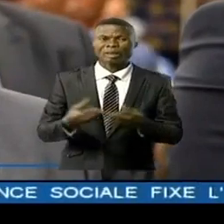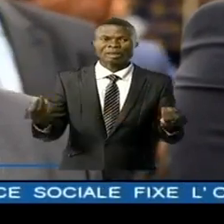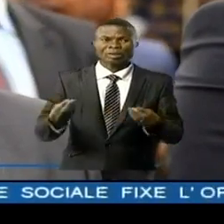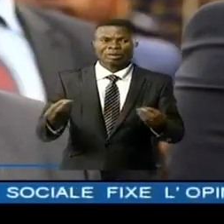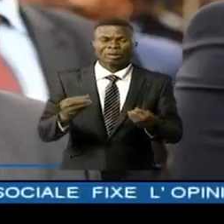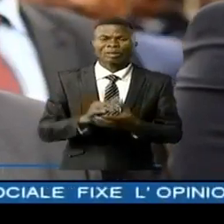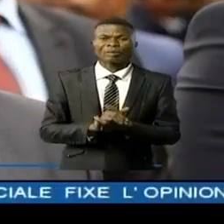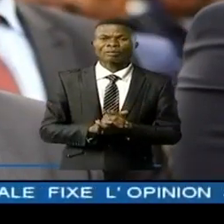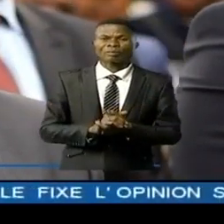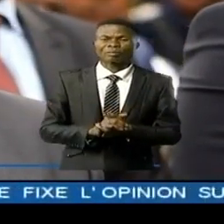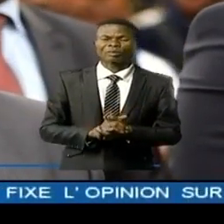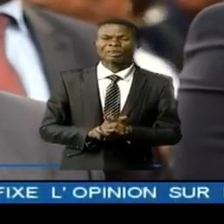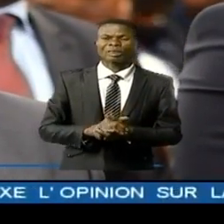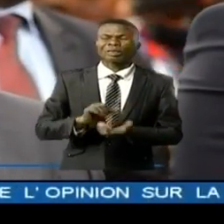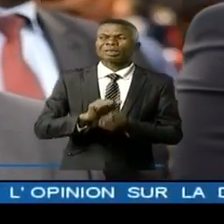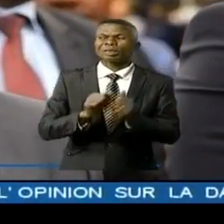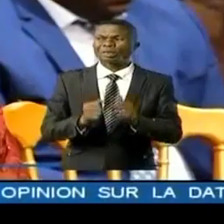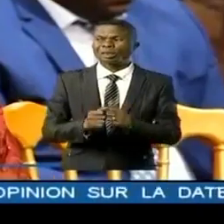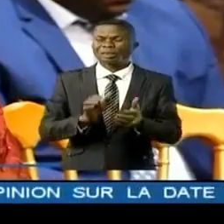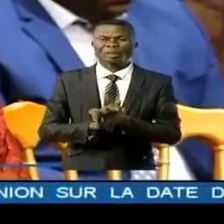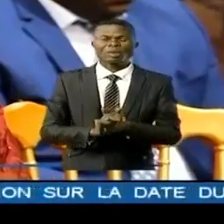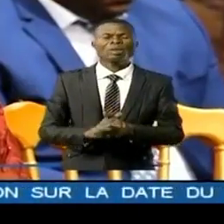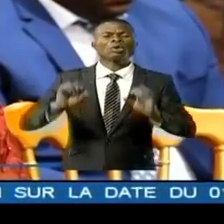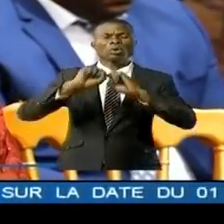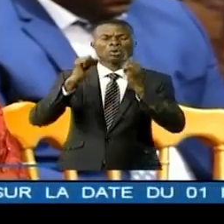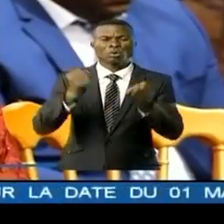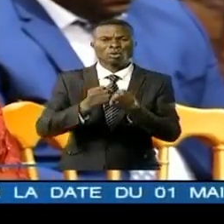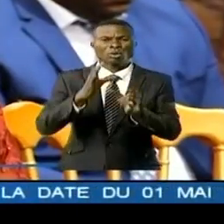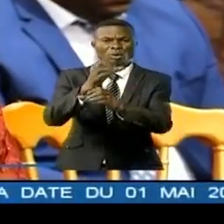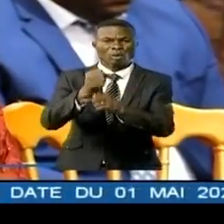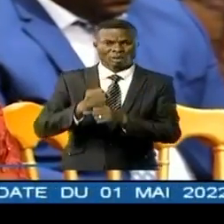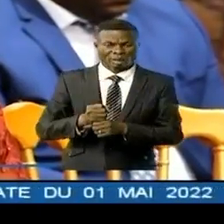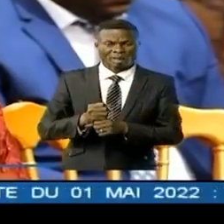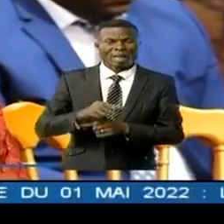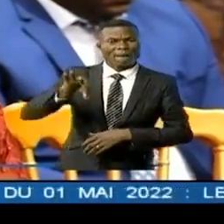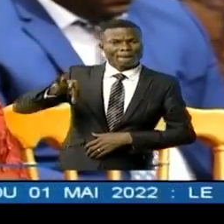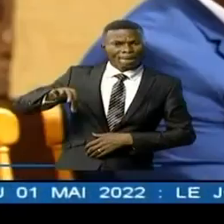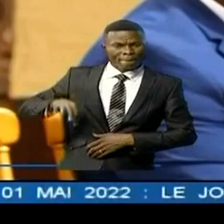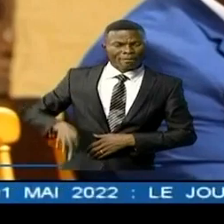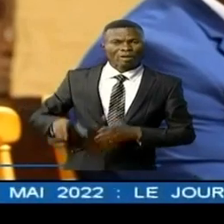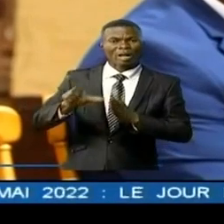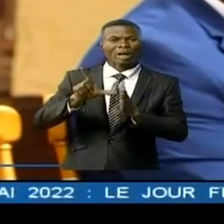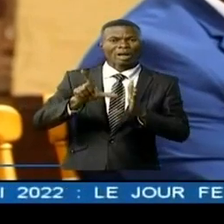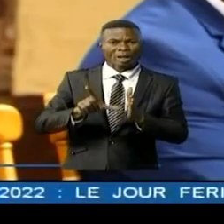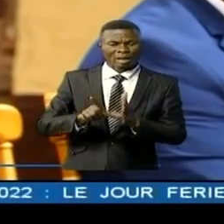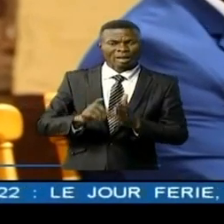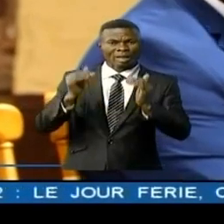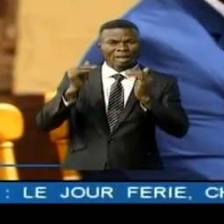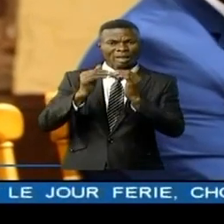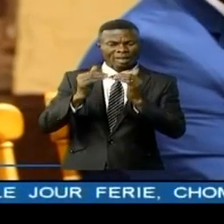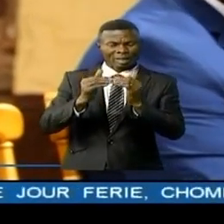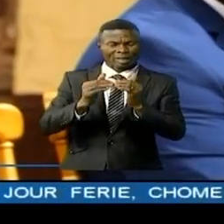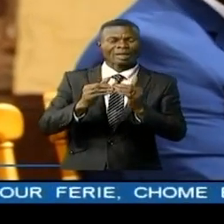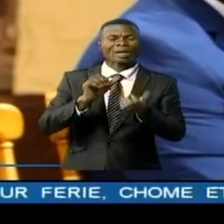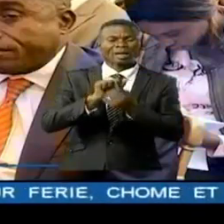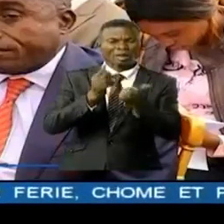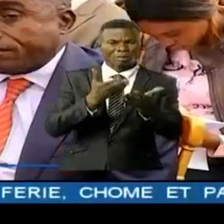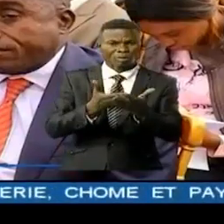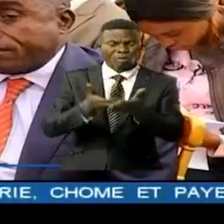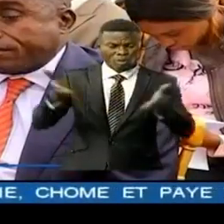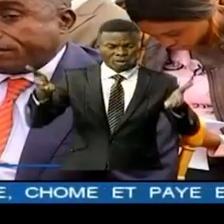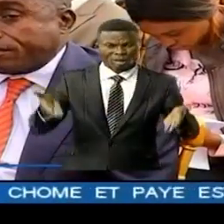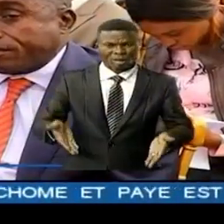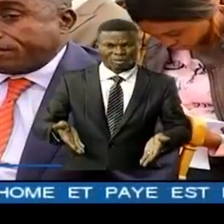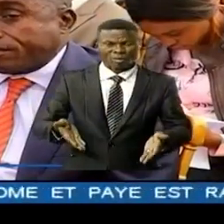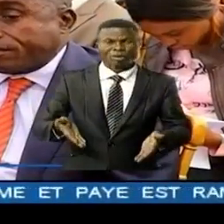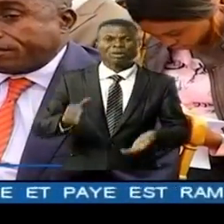formaliser les activités de sous traitants pour bénéficier des avantages de la loi en rapport avec la sous traitance en présence du représentant